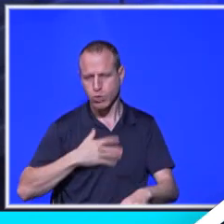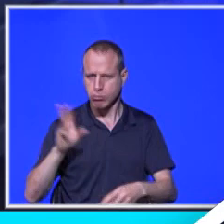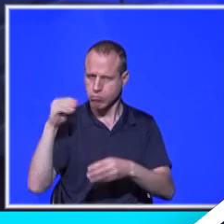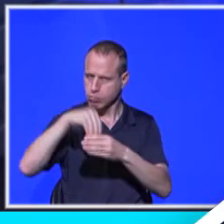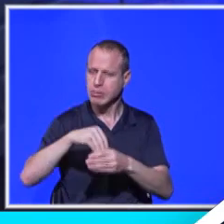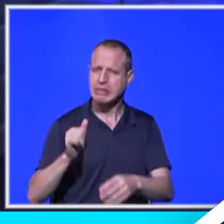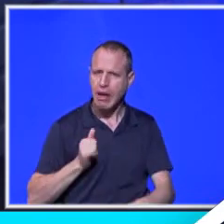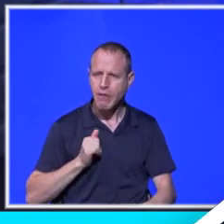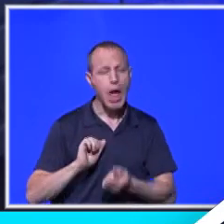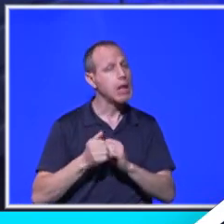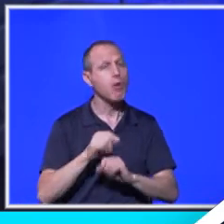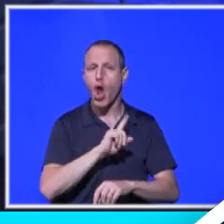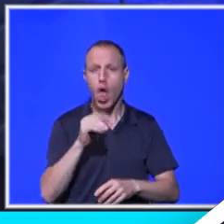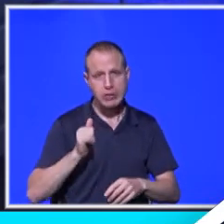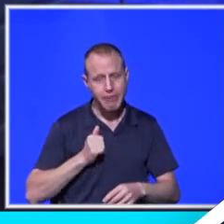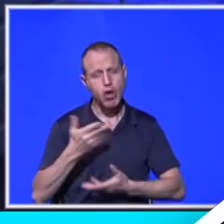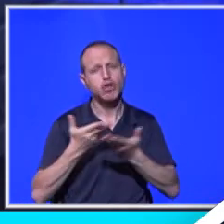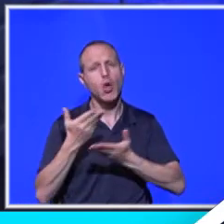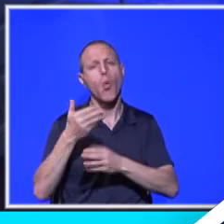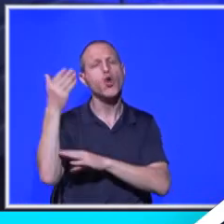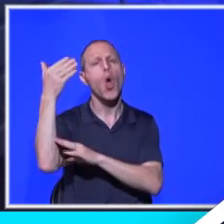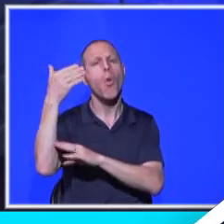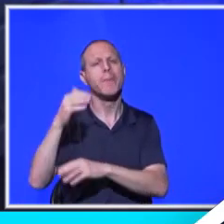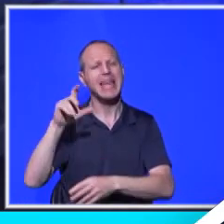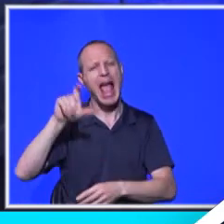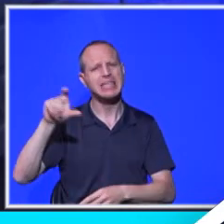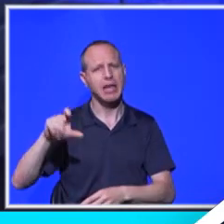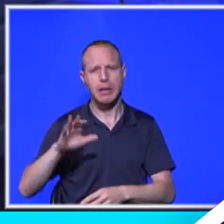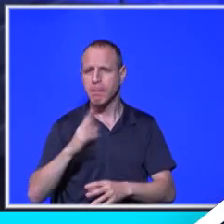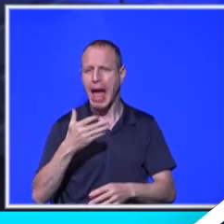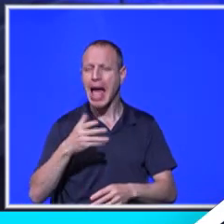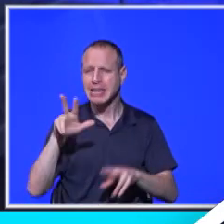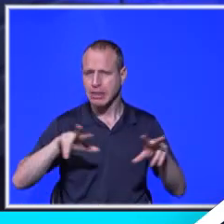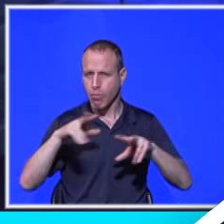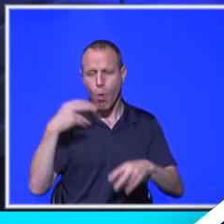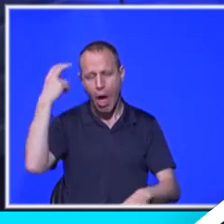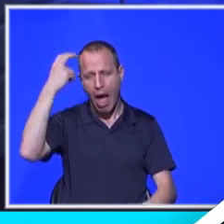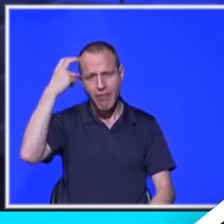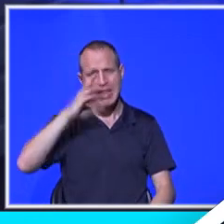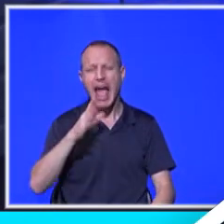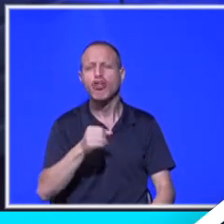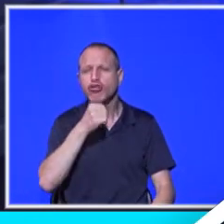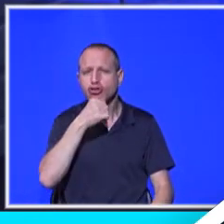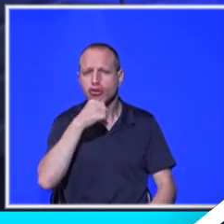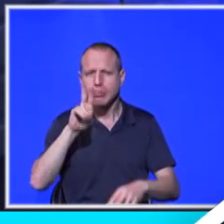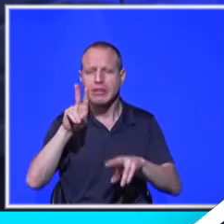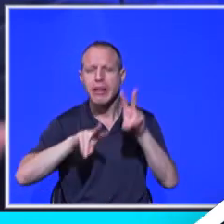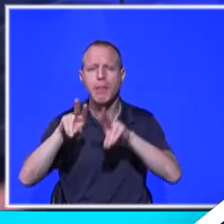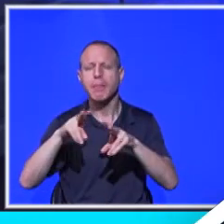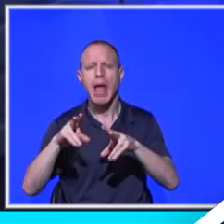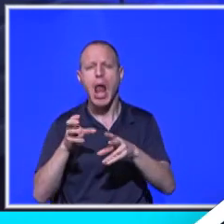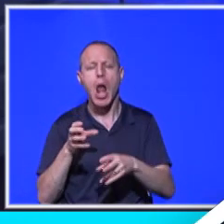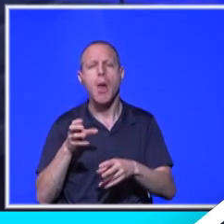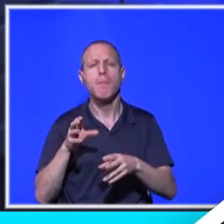בצבא, אז בשירות לאומי או אזרחי. מה, אצל הציבור הערבי אין קשישים שצריך לטפל בהם במעונות, אין גני ילדים.